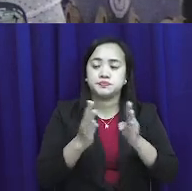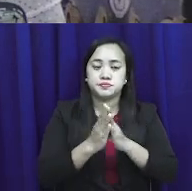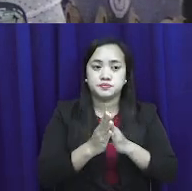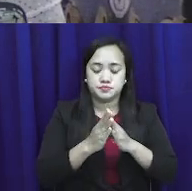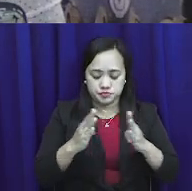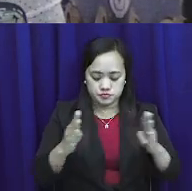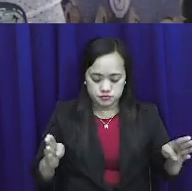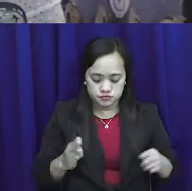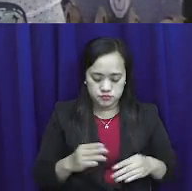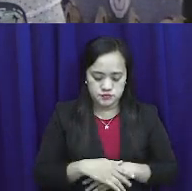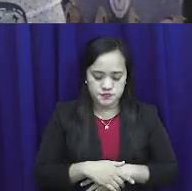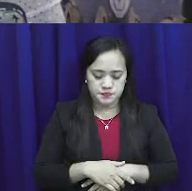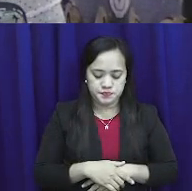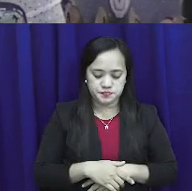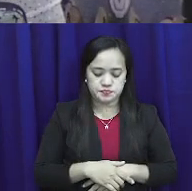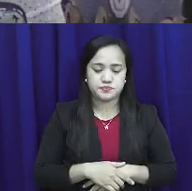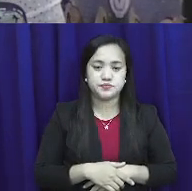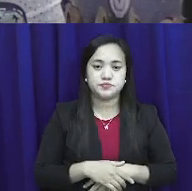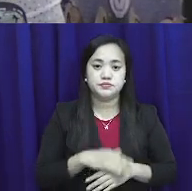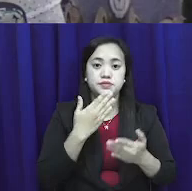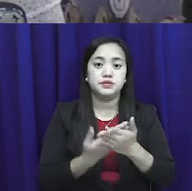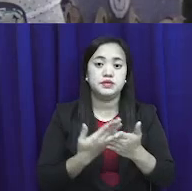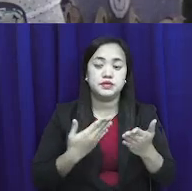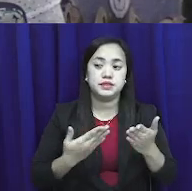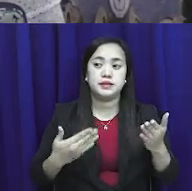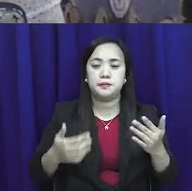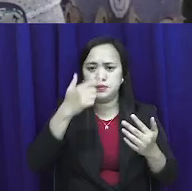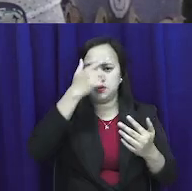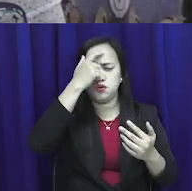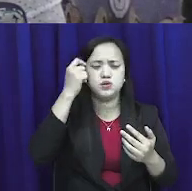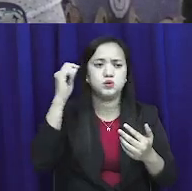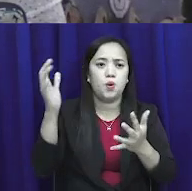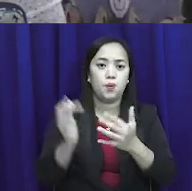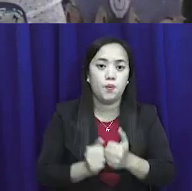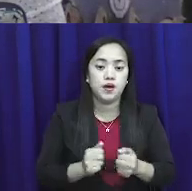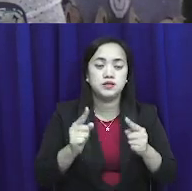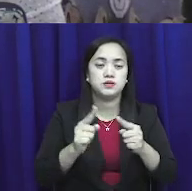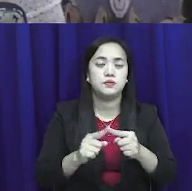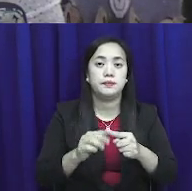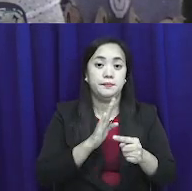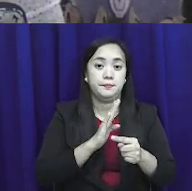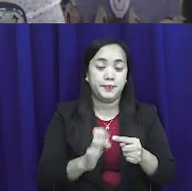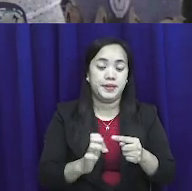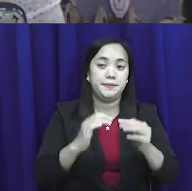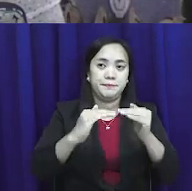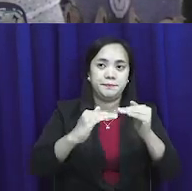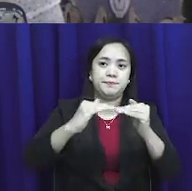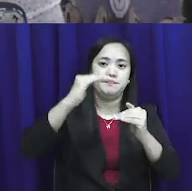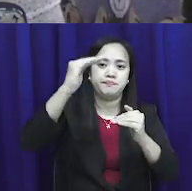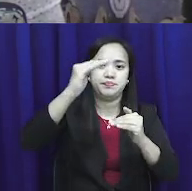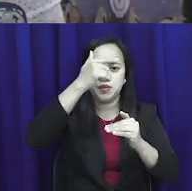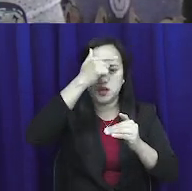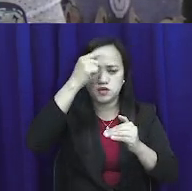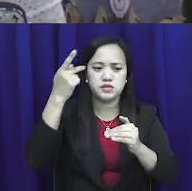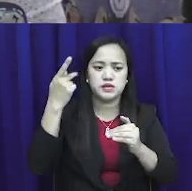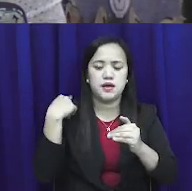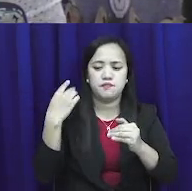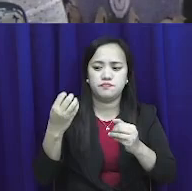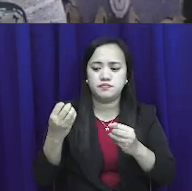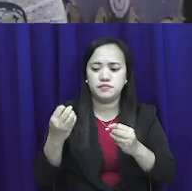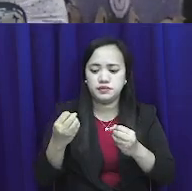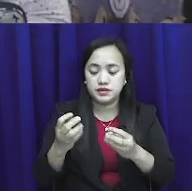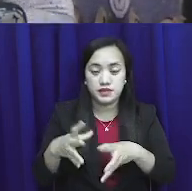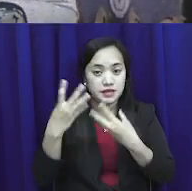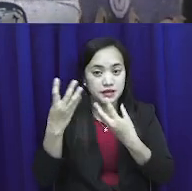malaking bagay kung bakit lalo pang gusto kong ma-l up kasi marami siyang binibigay sa aking challenge